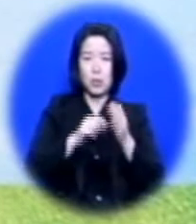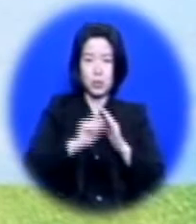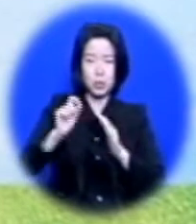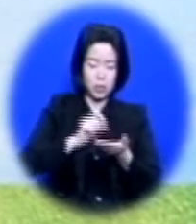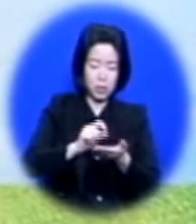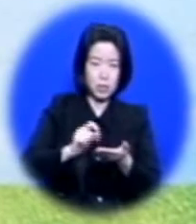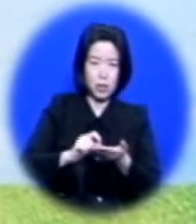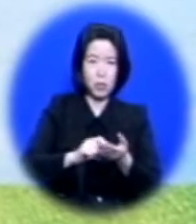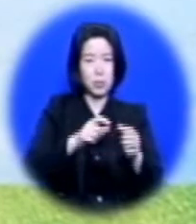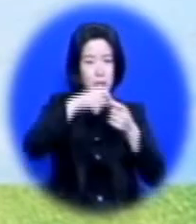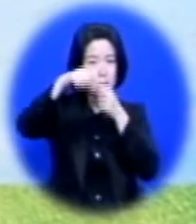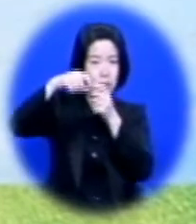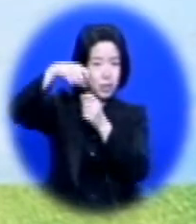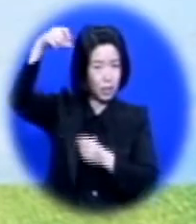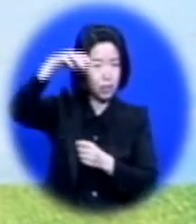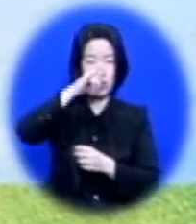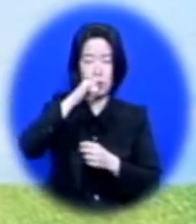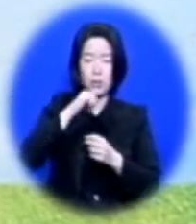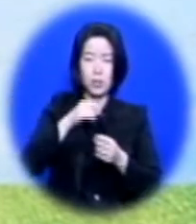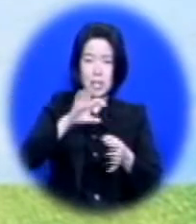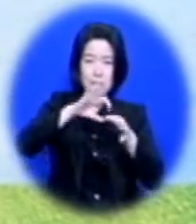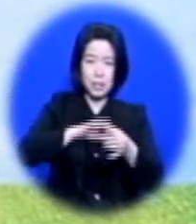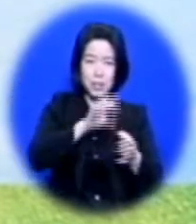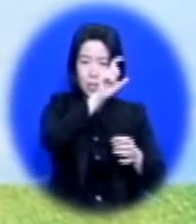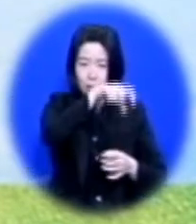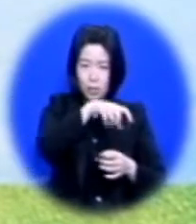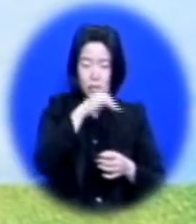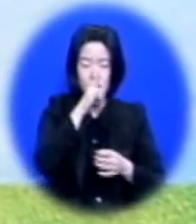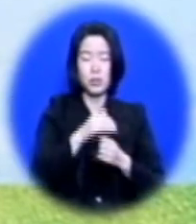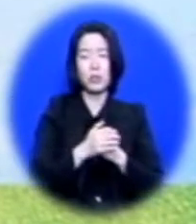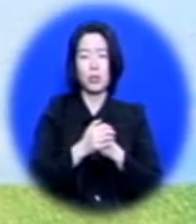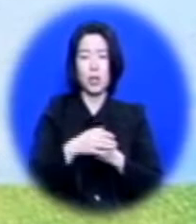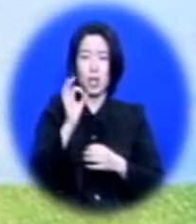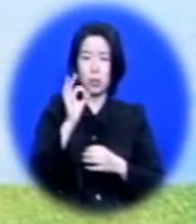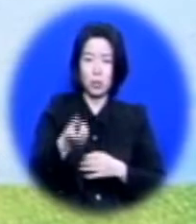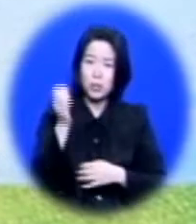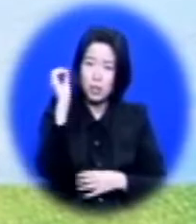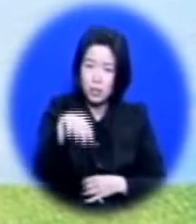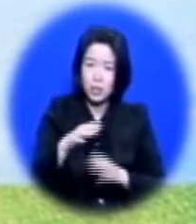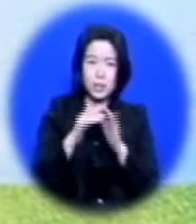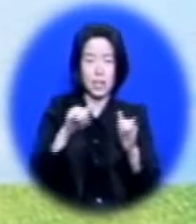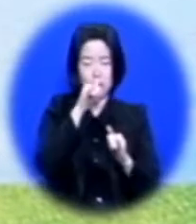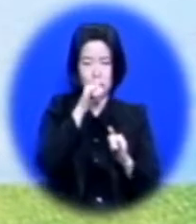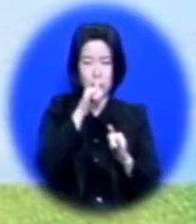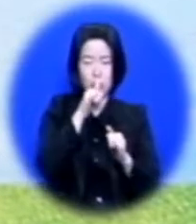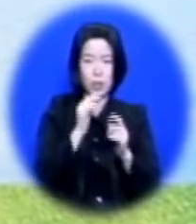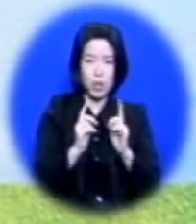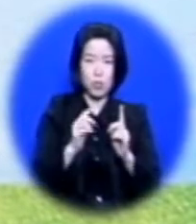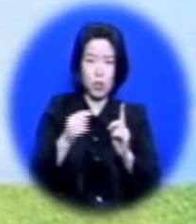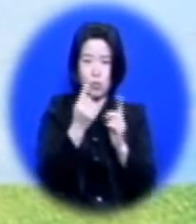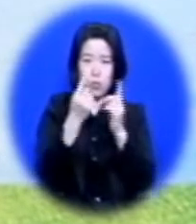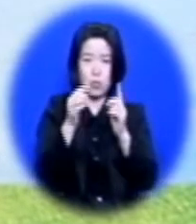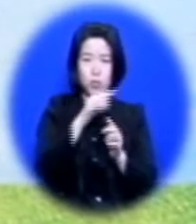거기다가 달아 놓는 사람도 있고 열쇠고리 에다가 단 없는 사람도 있고 동전을 던지는 사람도 있고 향후 뿔을 붙여서